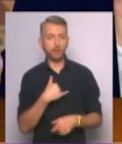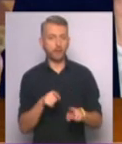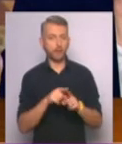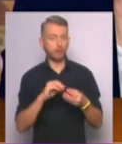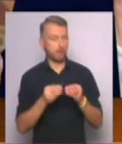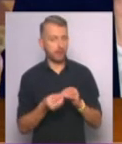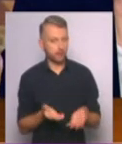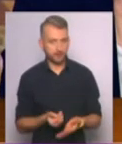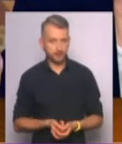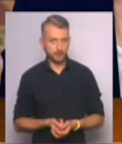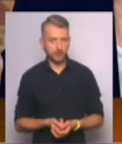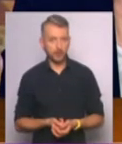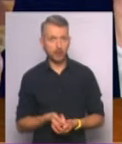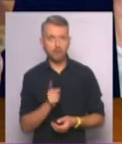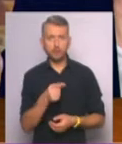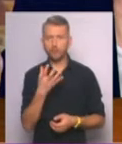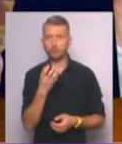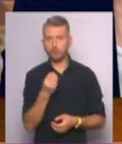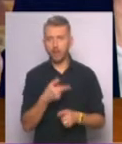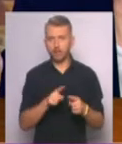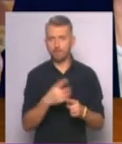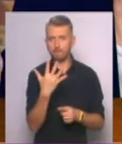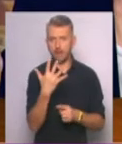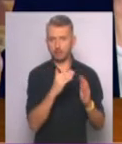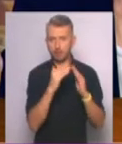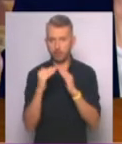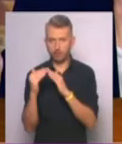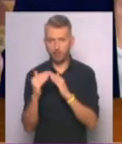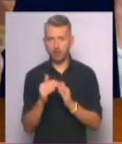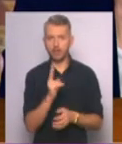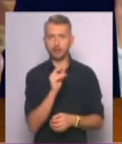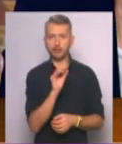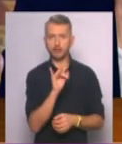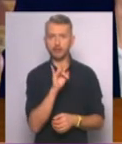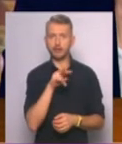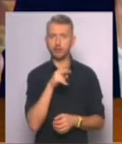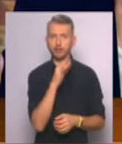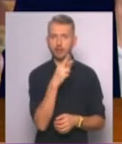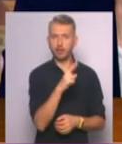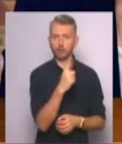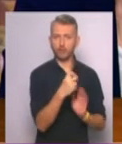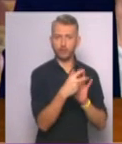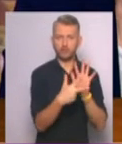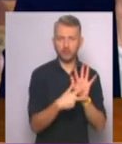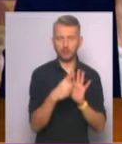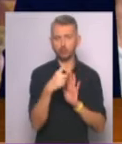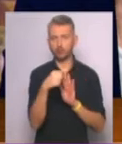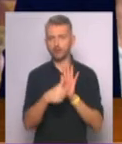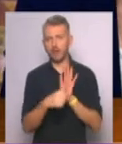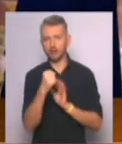проблема, причем еще это 5 домов. Это Кирилловская 118, Кирилловская